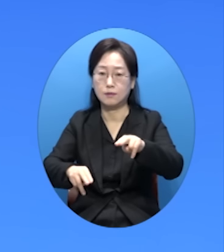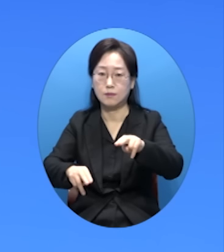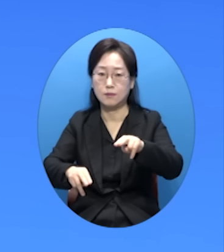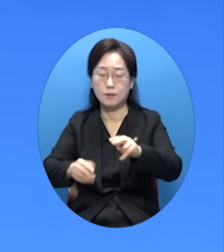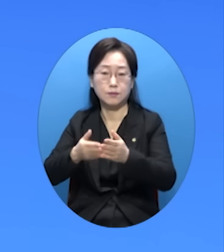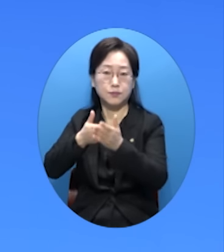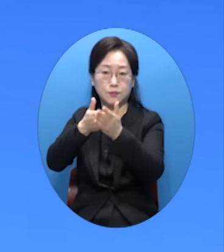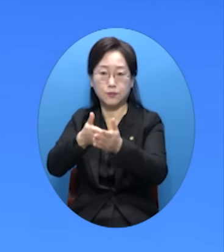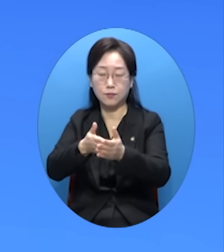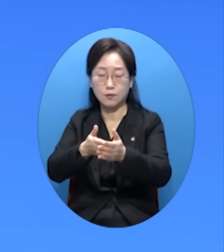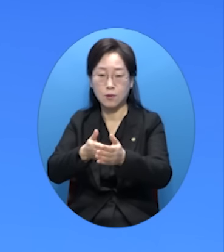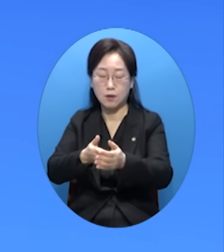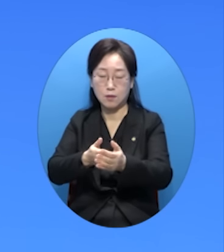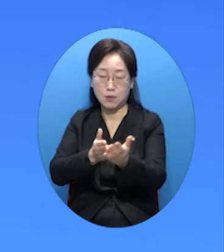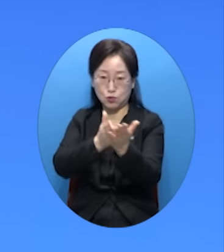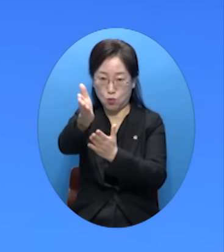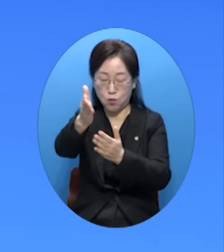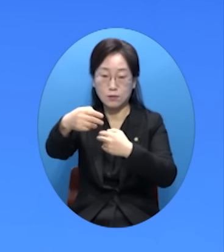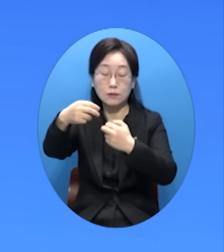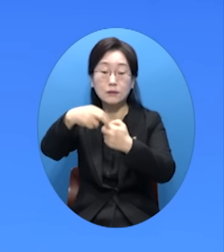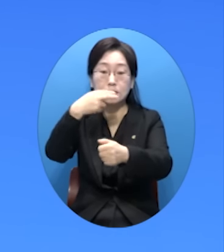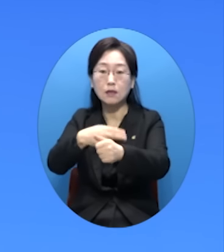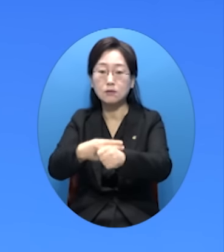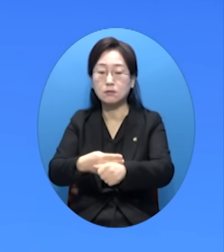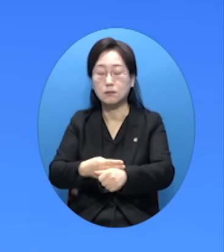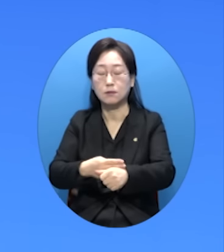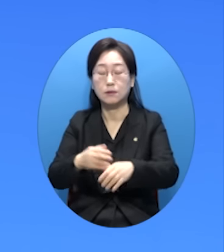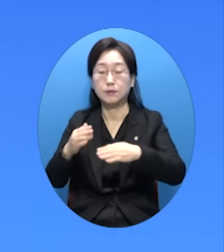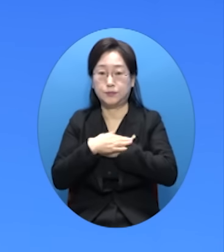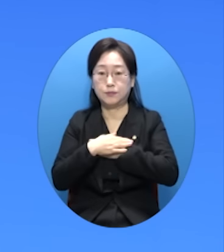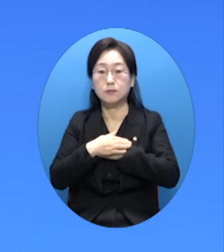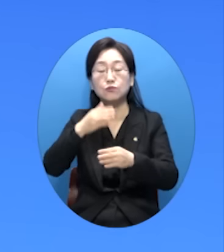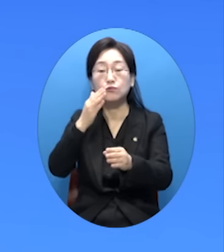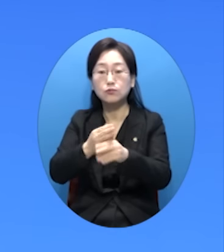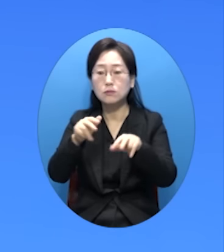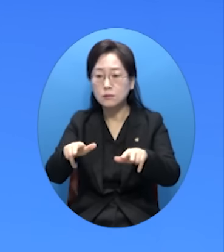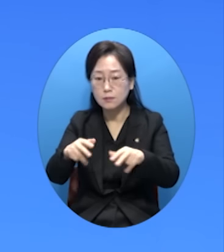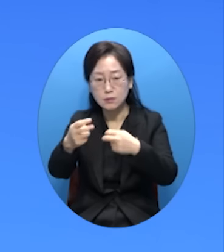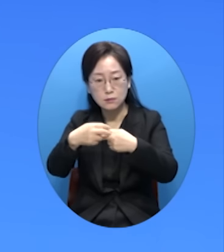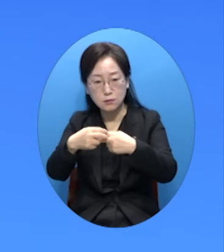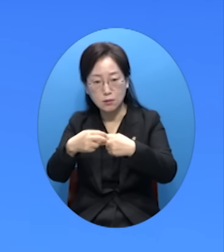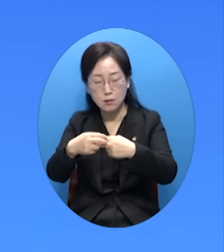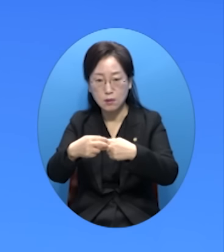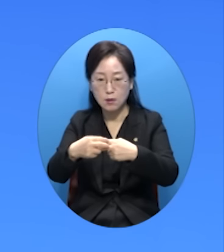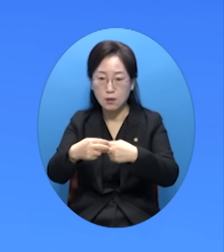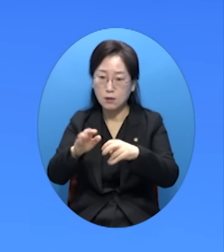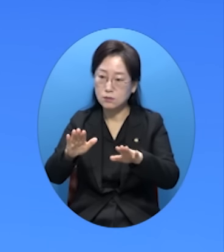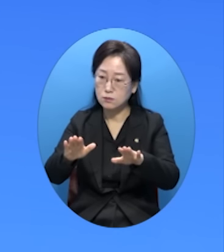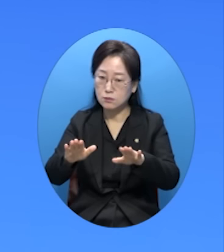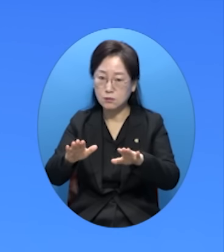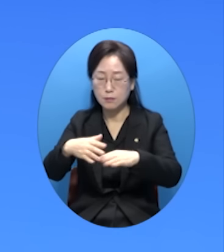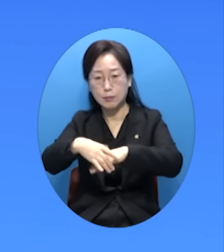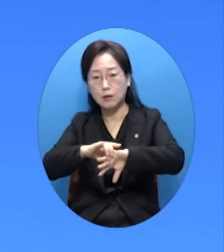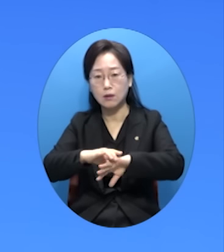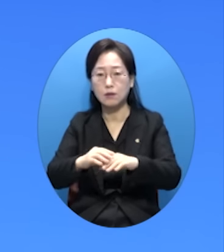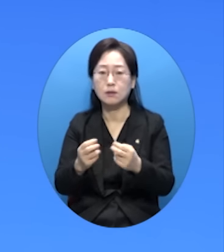전국 전공의들은 지금 손을 놓고 의료가 지금 마비될 수 있는 그런 위기에 처해